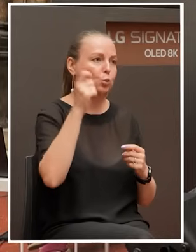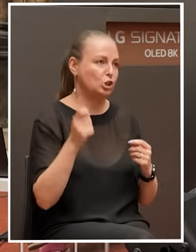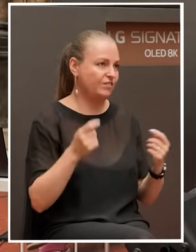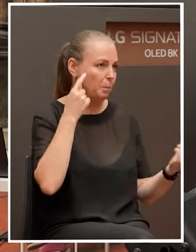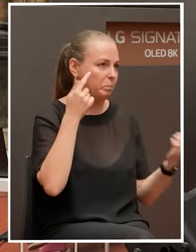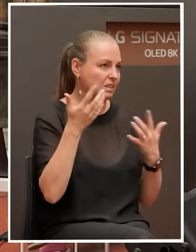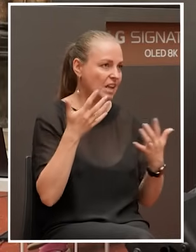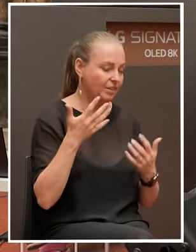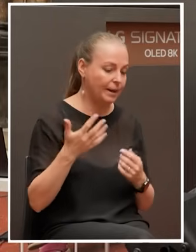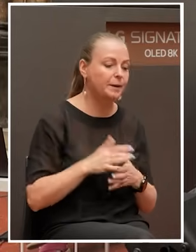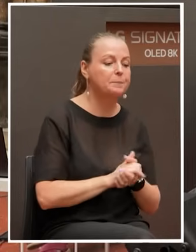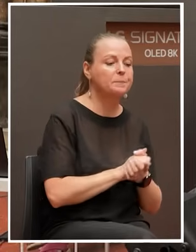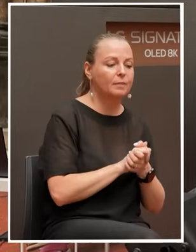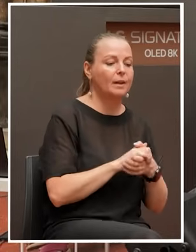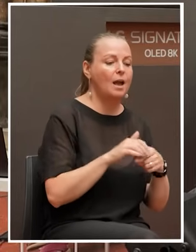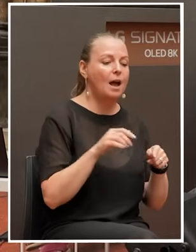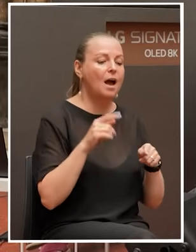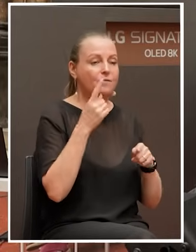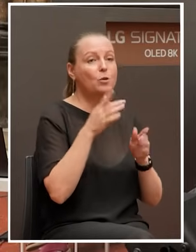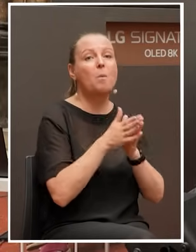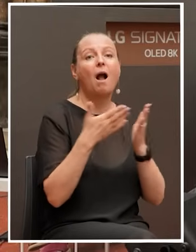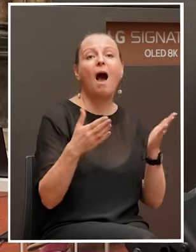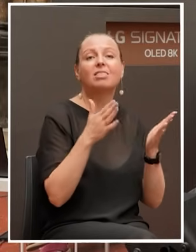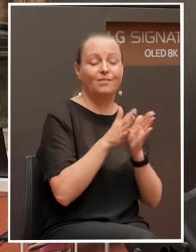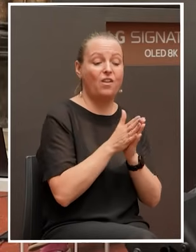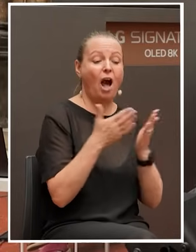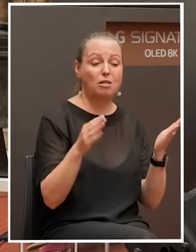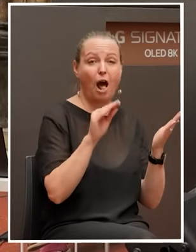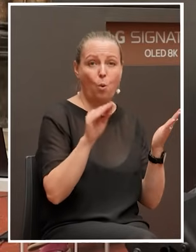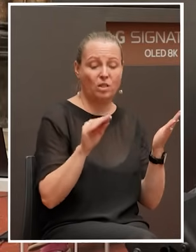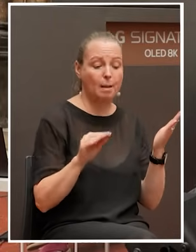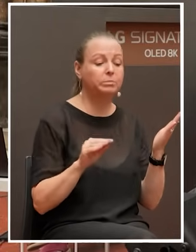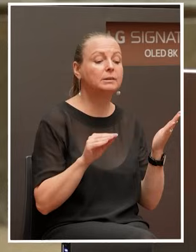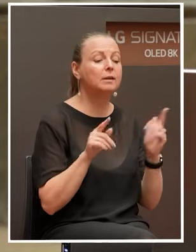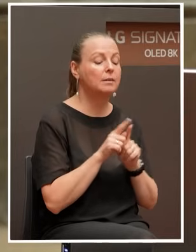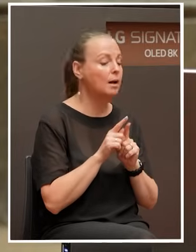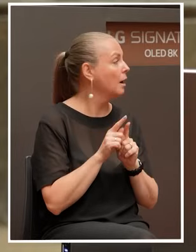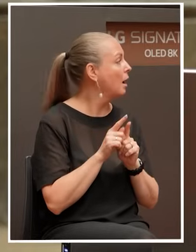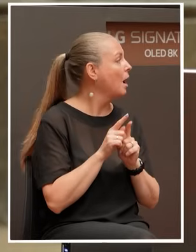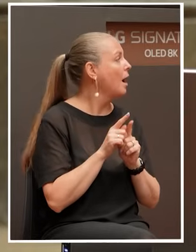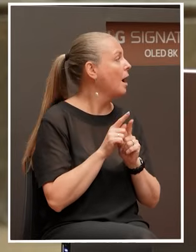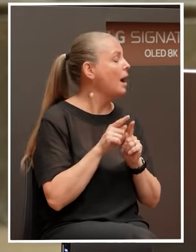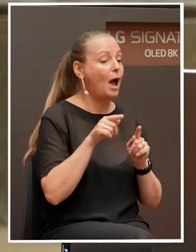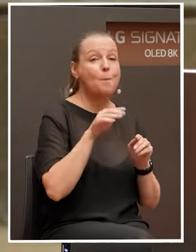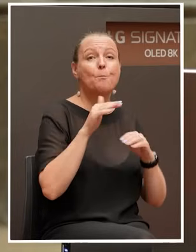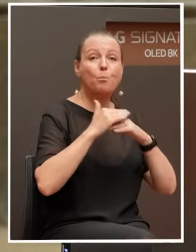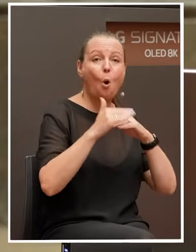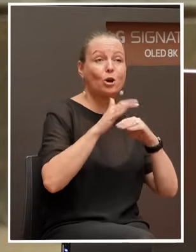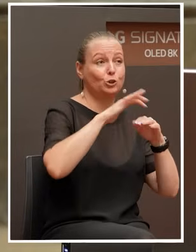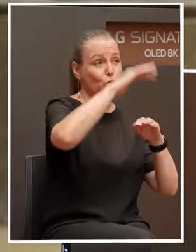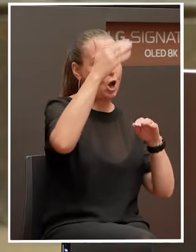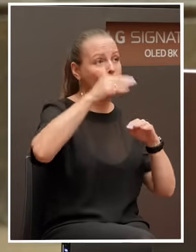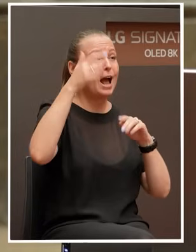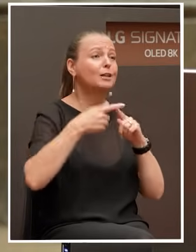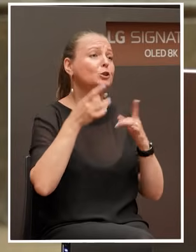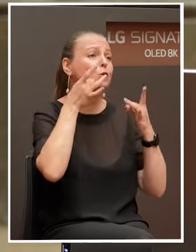Жифруа дальше пишет в каталоге, будет длинная цитата. Поле со стогами, скромный уголок